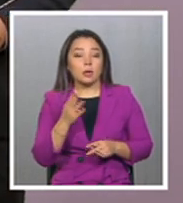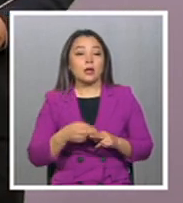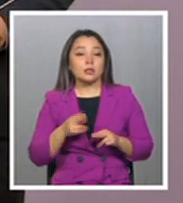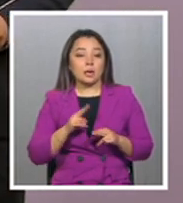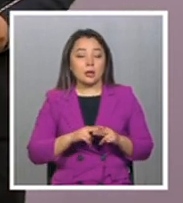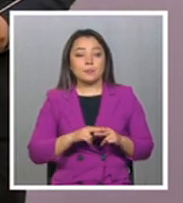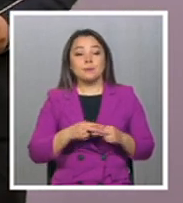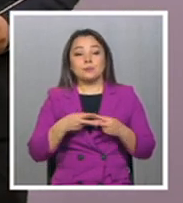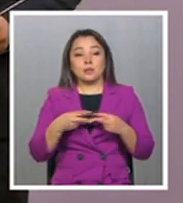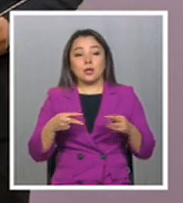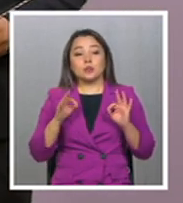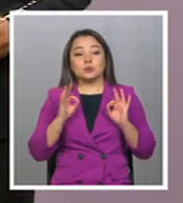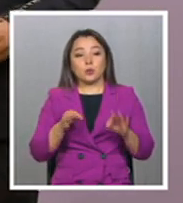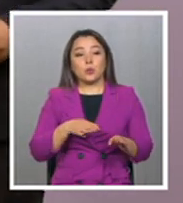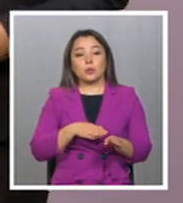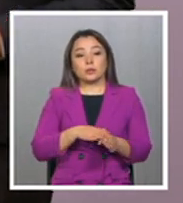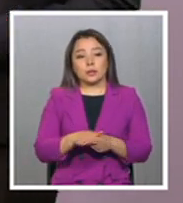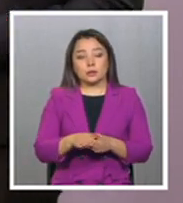теңдік дұрыс орындалды.